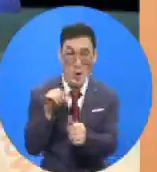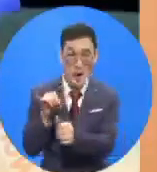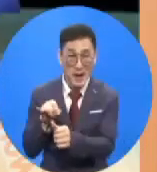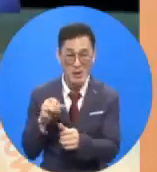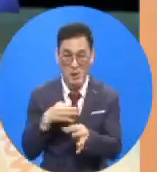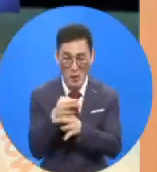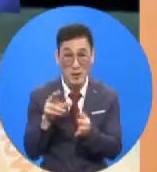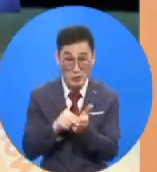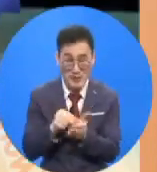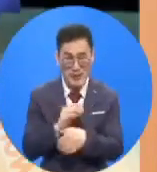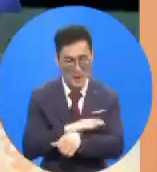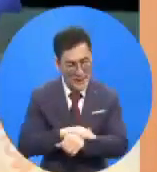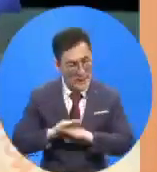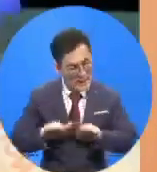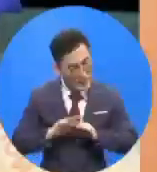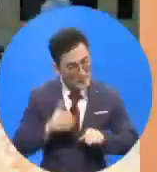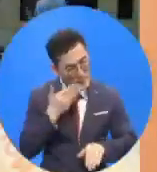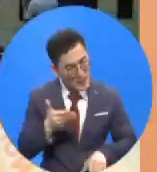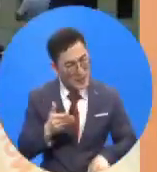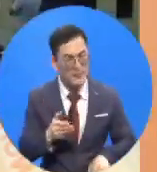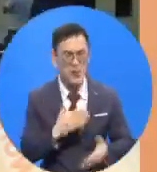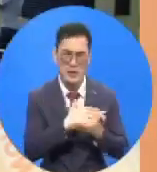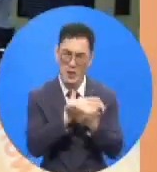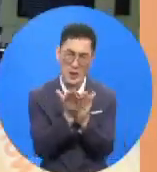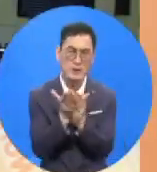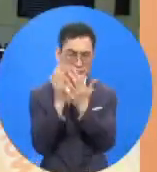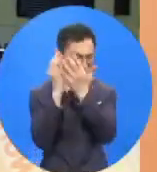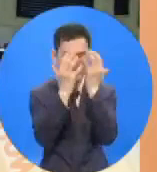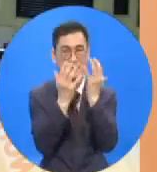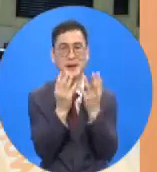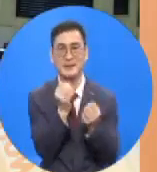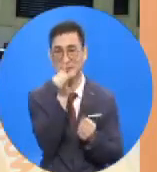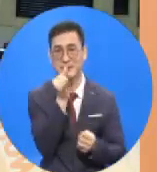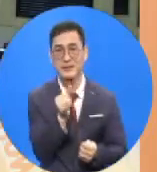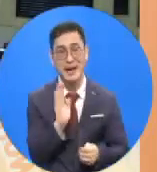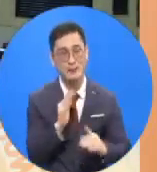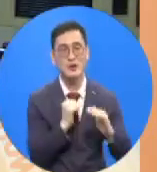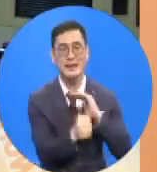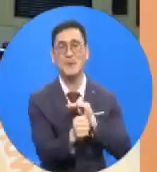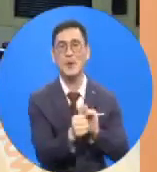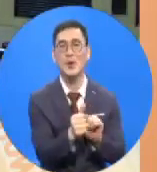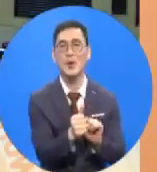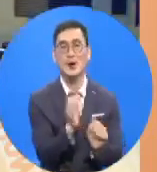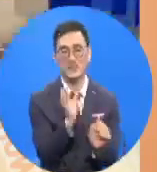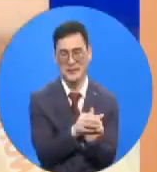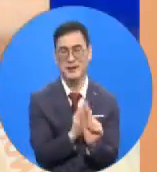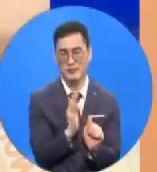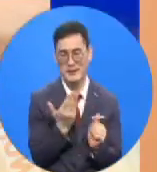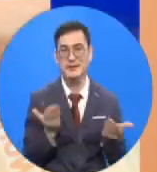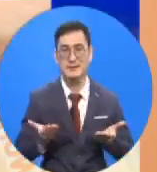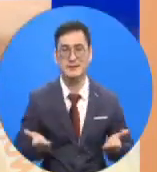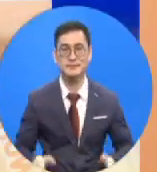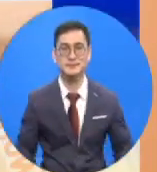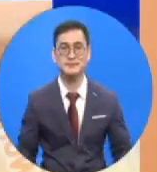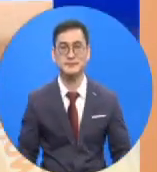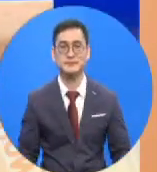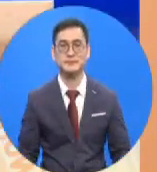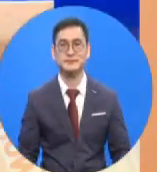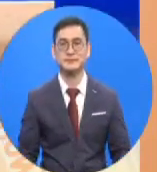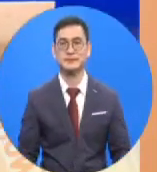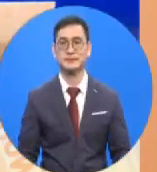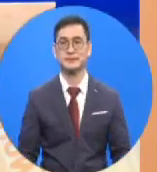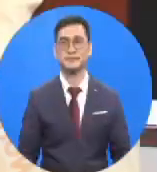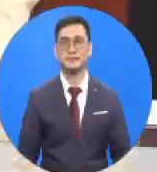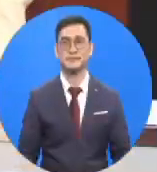문제를 어떻게 해결할 수 있는거고 하지 이런 것들이 아마 자기 당 대표가 해야될 가장 절체절명의 과제 가능 거에요 제가 있습니다 4 절